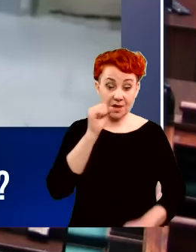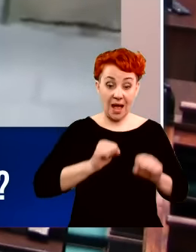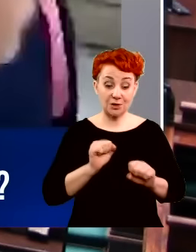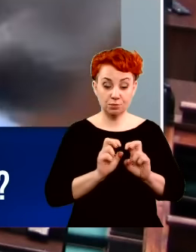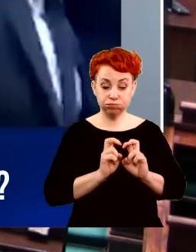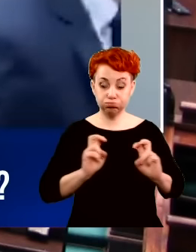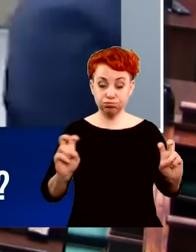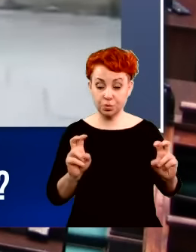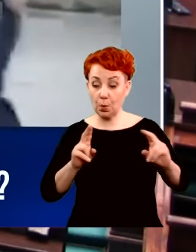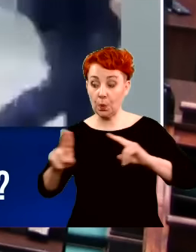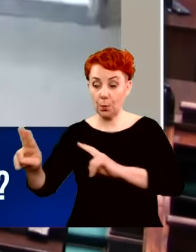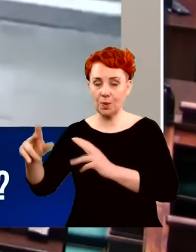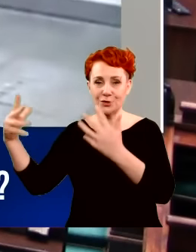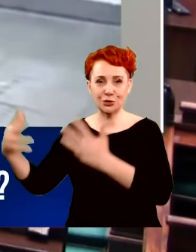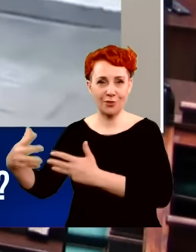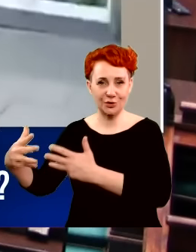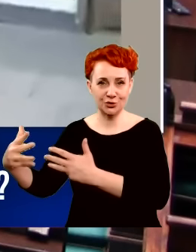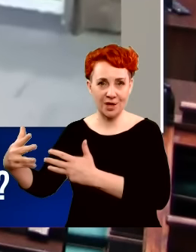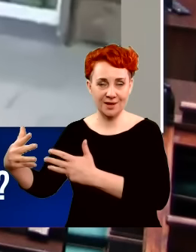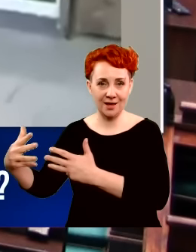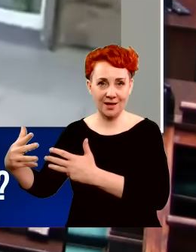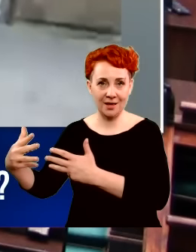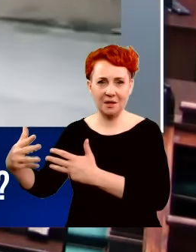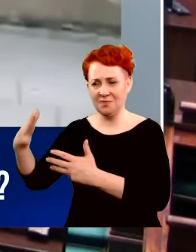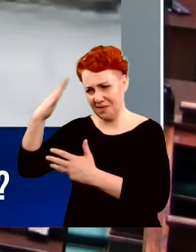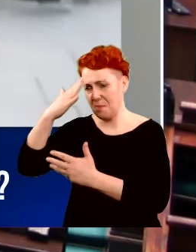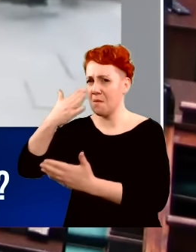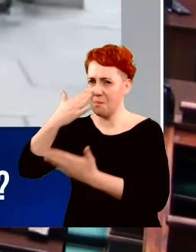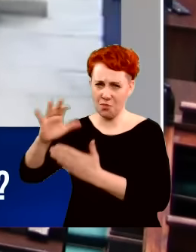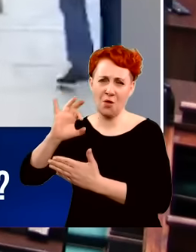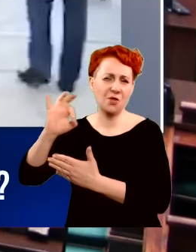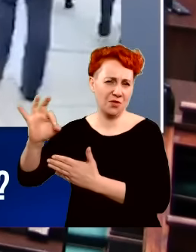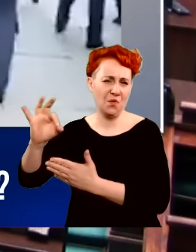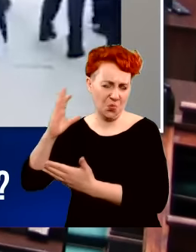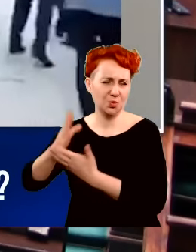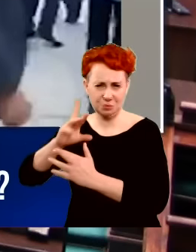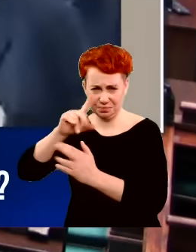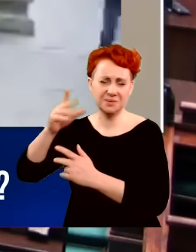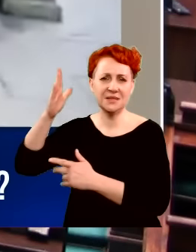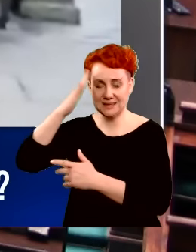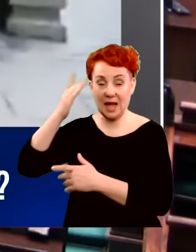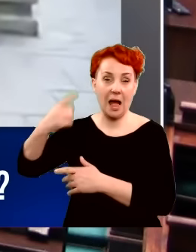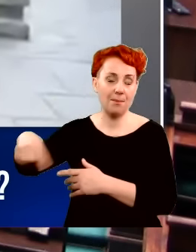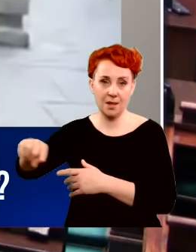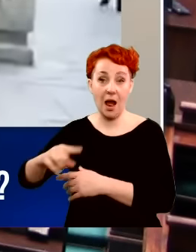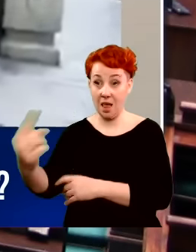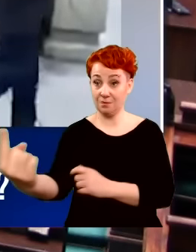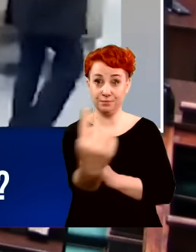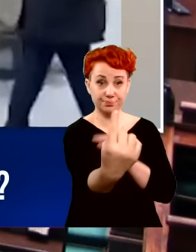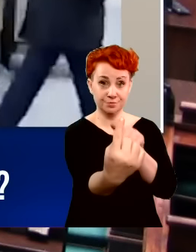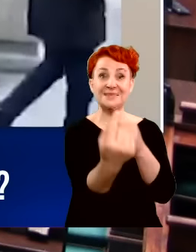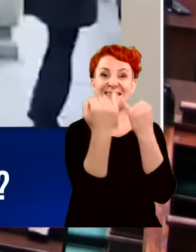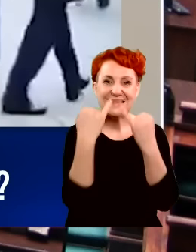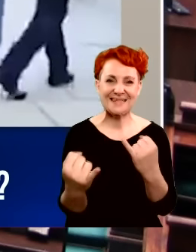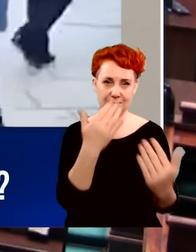justycji która ma i znane są jej poglądy publicznie zdecydowanie inne poglądy niż państwo